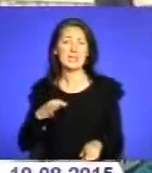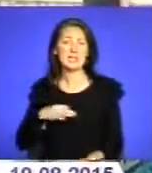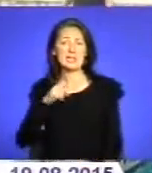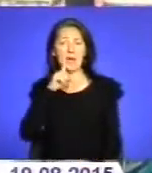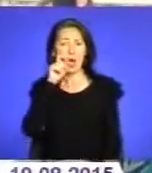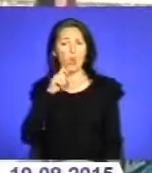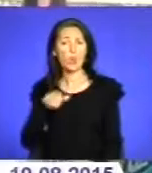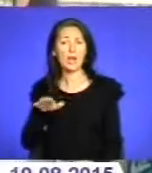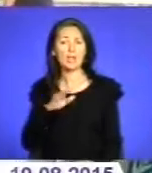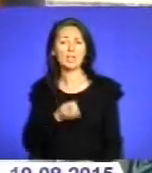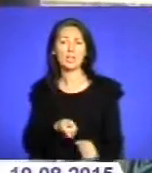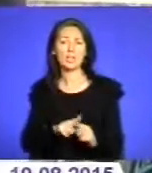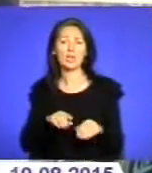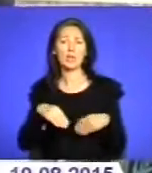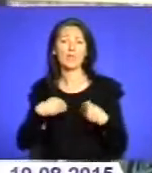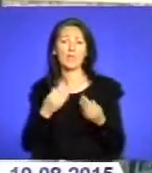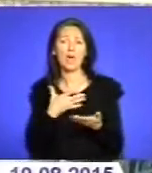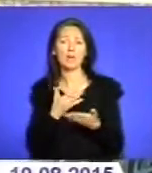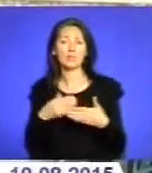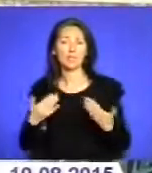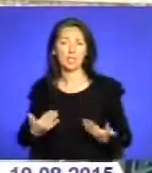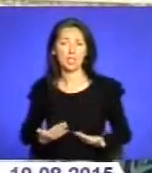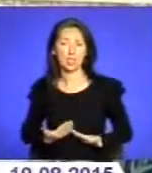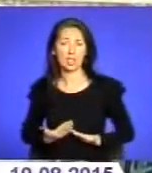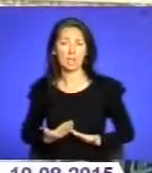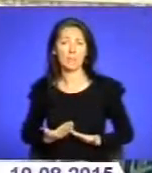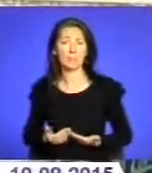який віддав своє життя